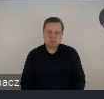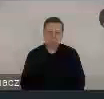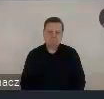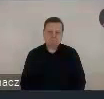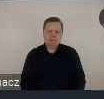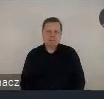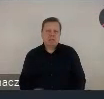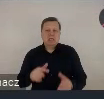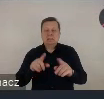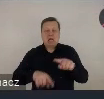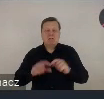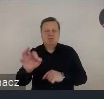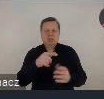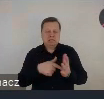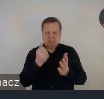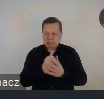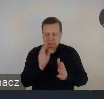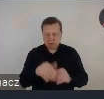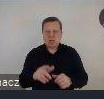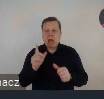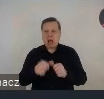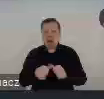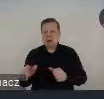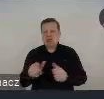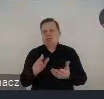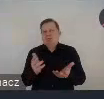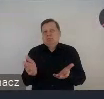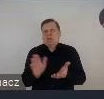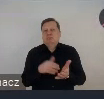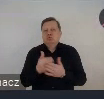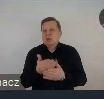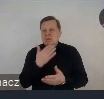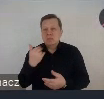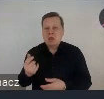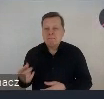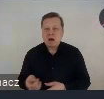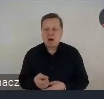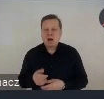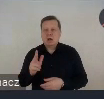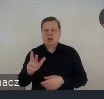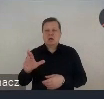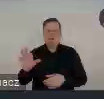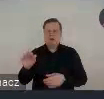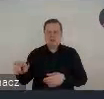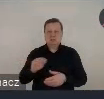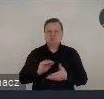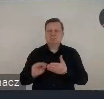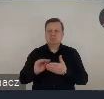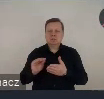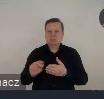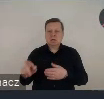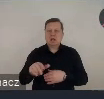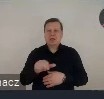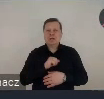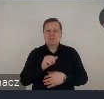status. Natomiast nie ma wpisanego w Krajowym Rejestrze Sądowym, nie ma wymienionego z imienia